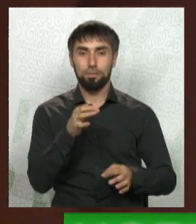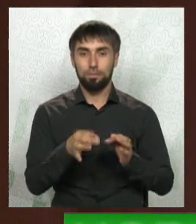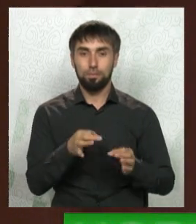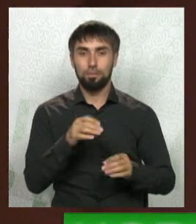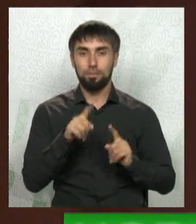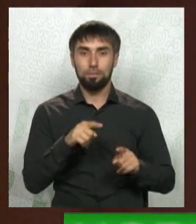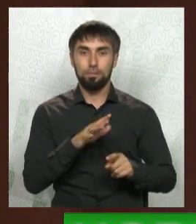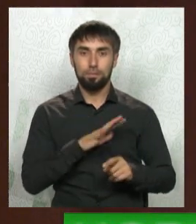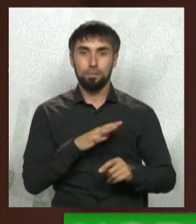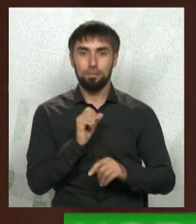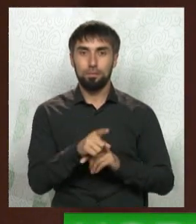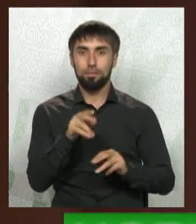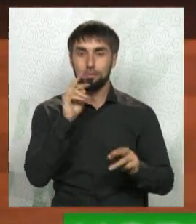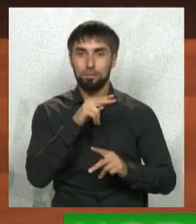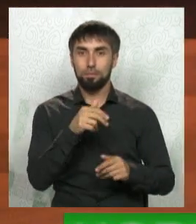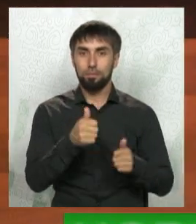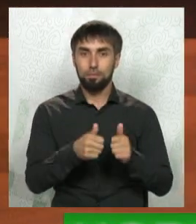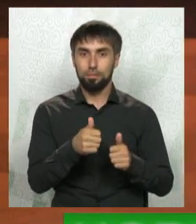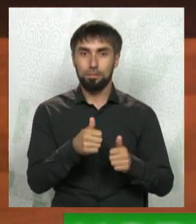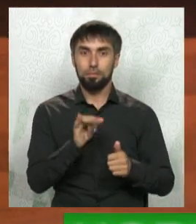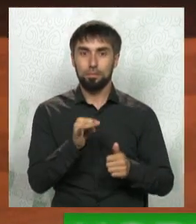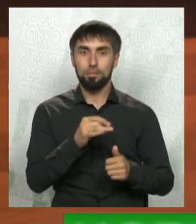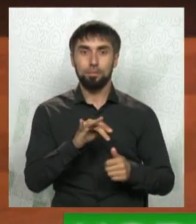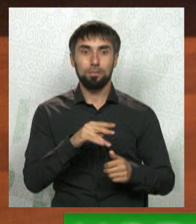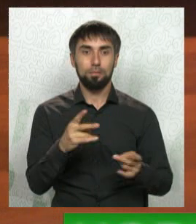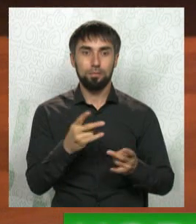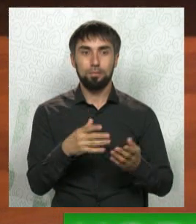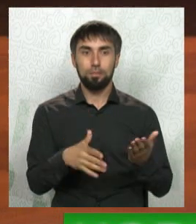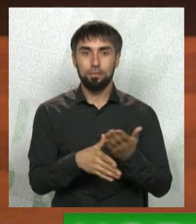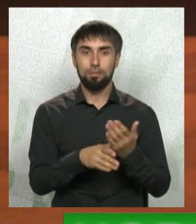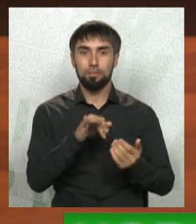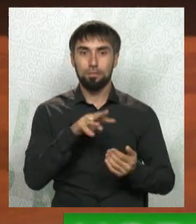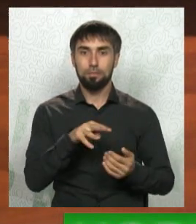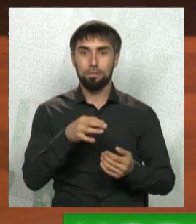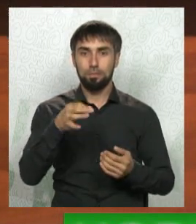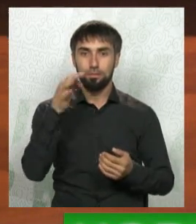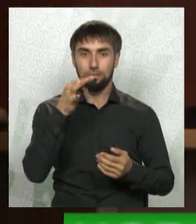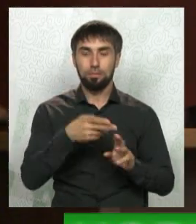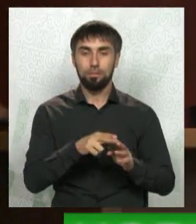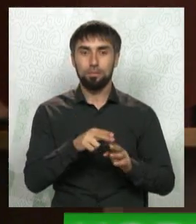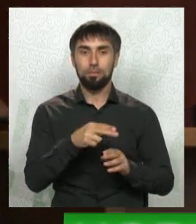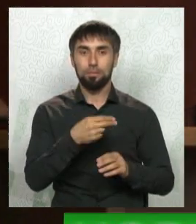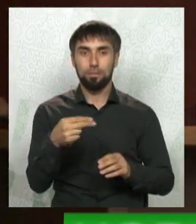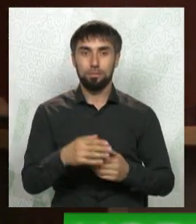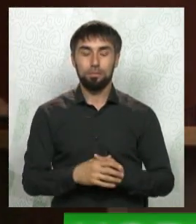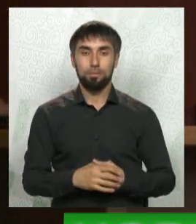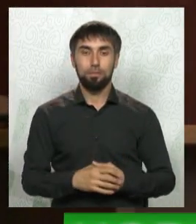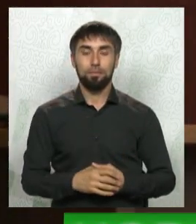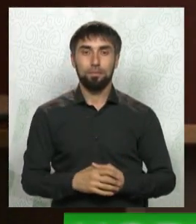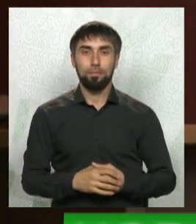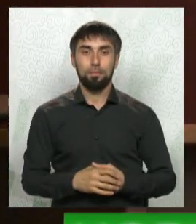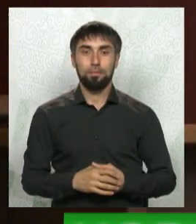изредка указывают на ошибки конкурсантов, а при необходимости помогают им вспомнить продолжение.